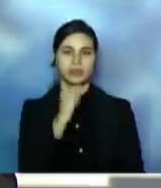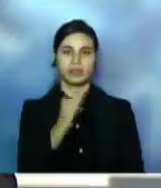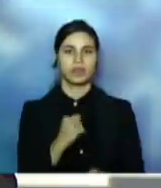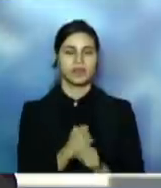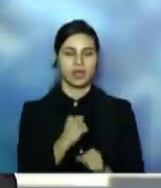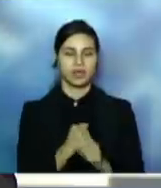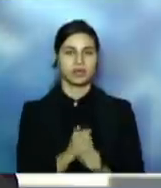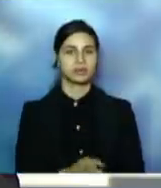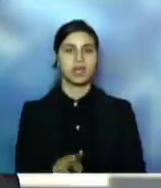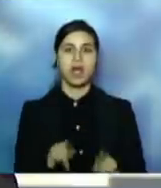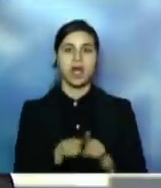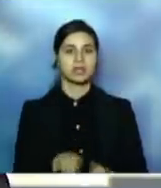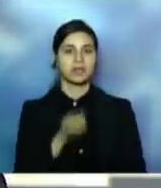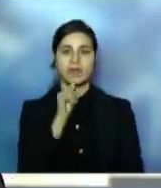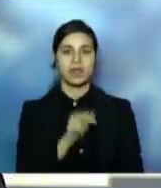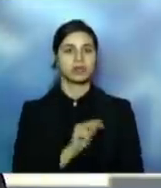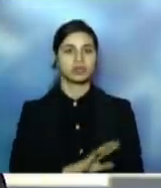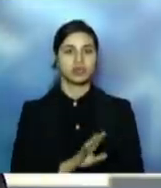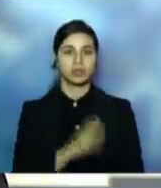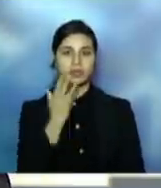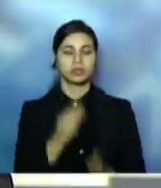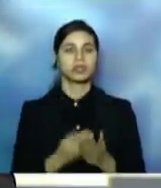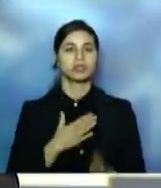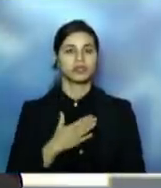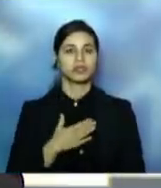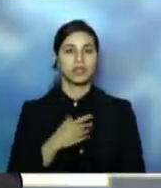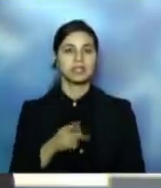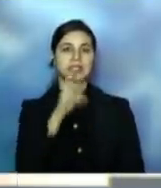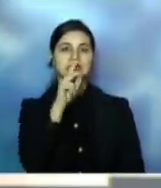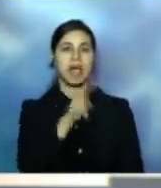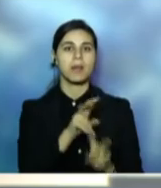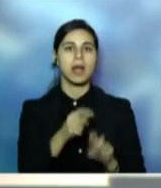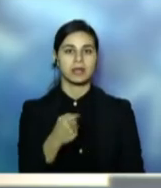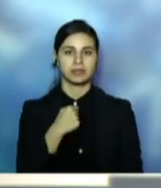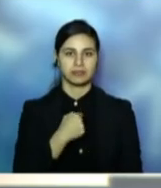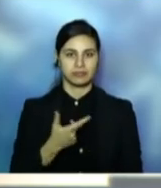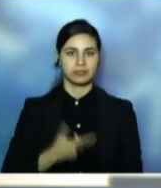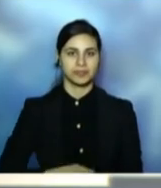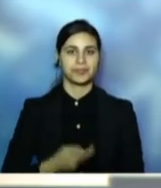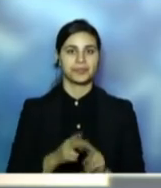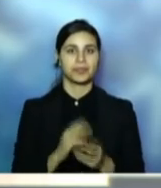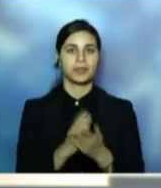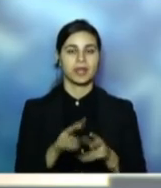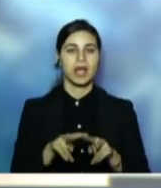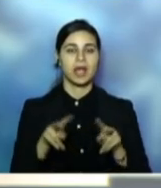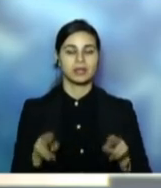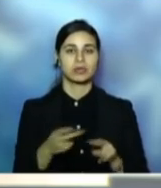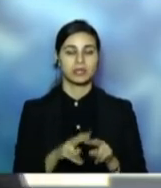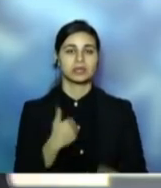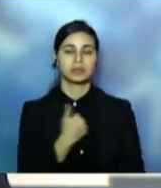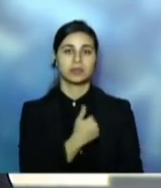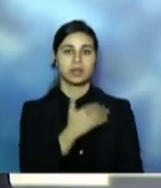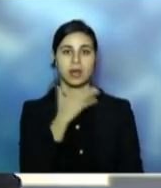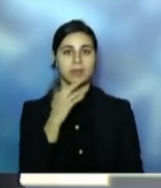ინსულინის შემოშალება არ მუშაობდა. რასაც ჩვენ ფარმაკოკინეტიკას ვეძახით. სწორედ ეს არის ანალოგი. აი ეს მინდოდა